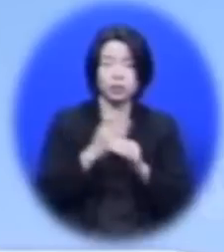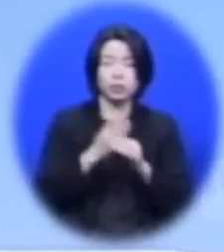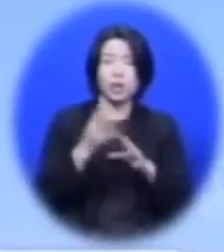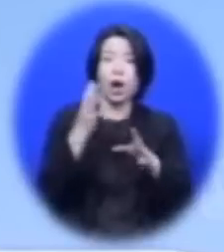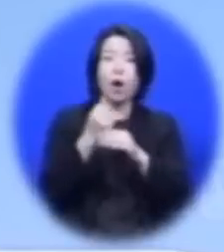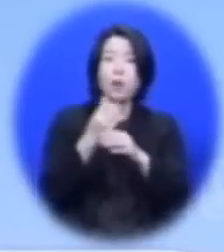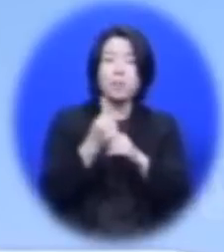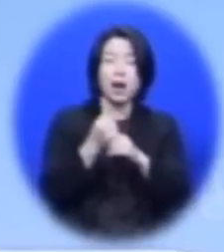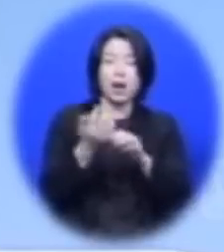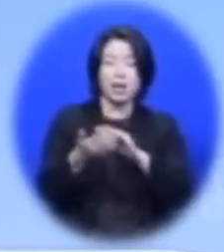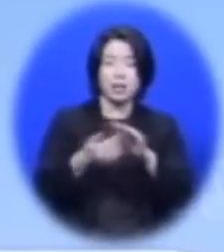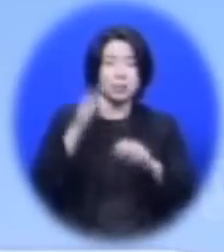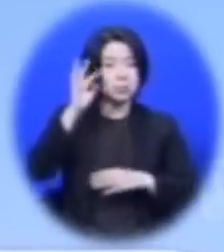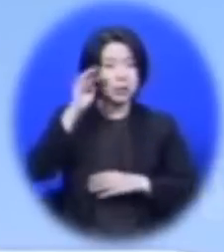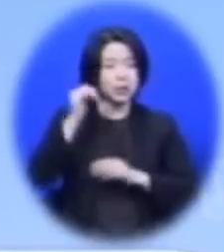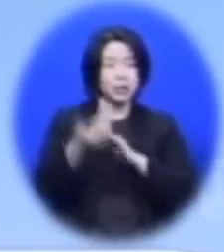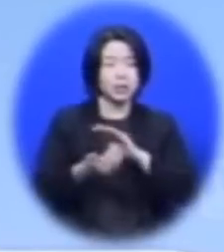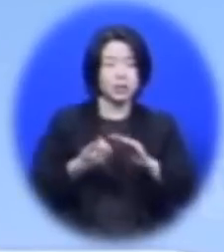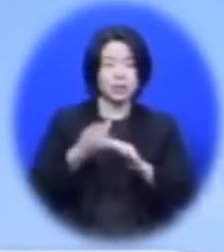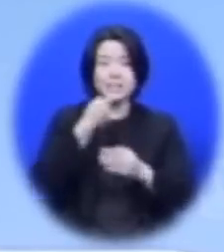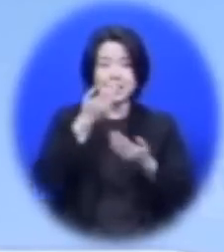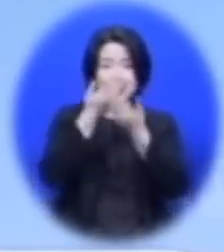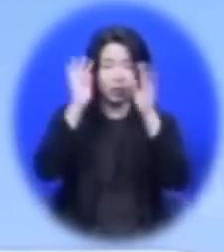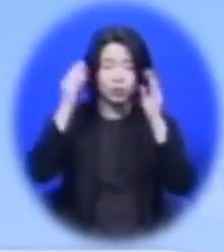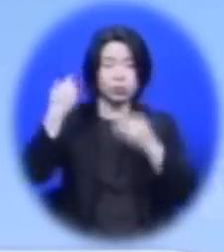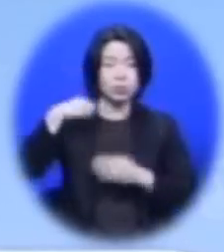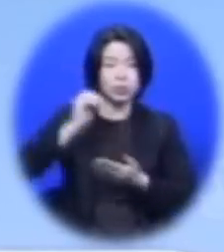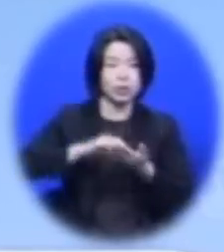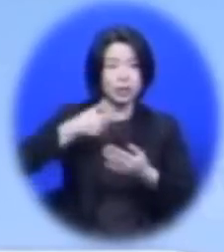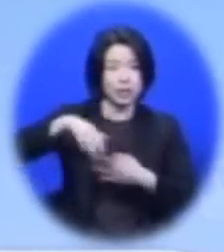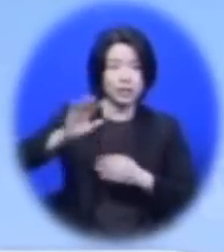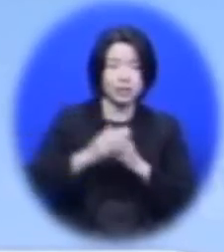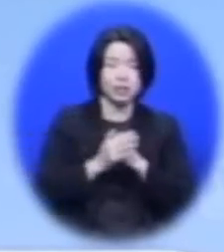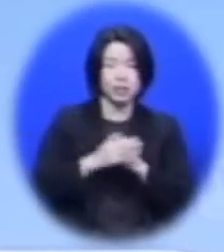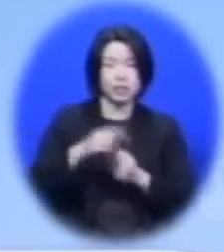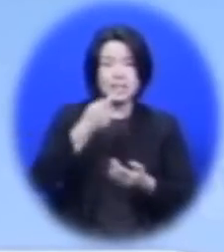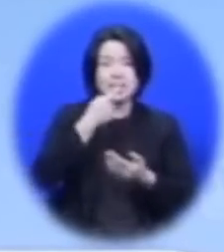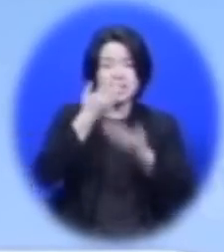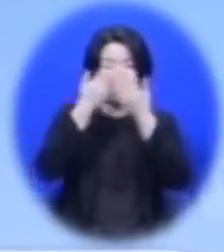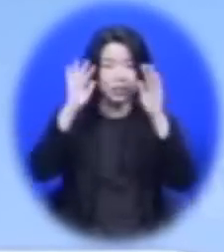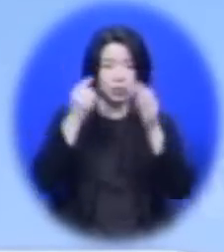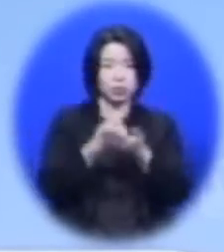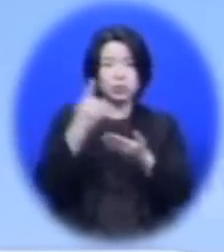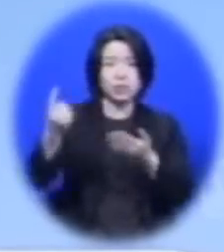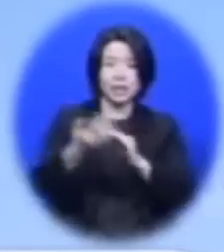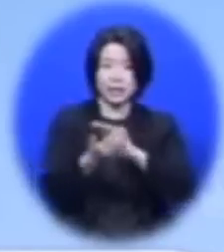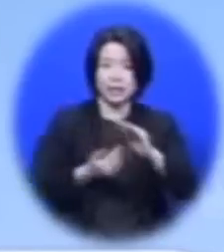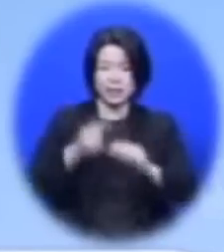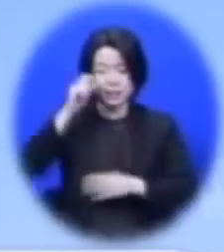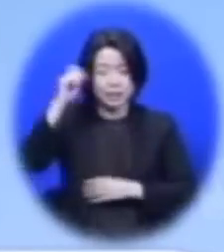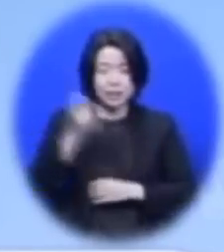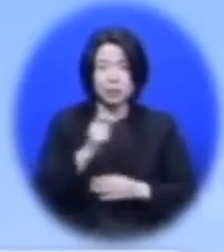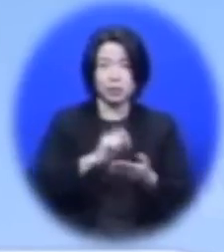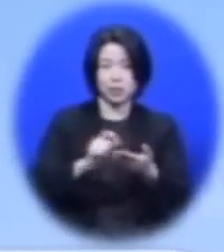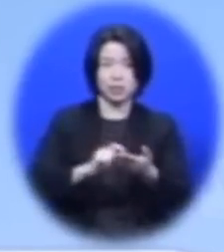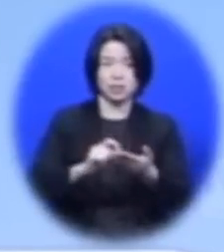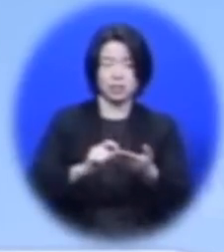전에, 며칠 전에 가셨어요. 인도로 다시 떠나기 전날 새벽에 쓰신